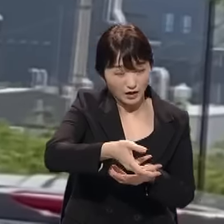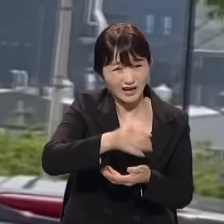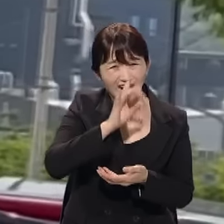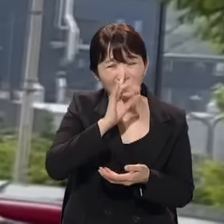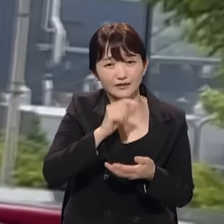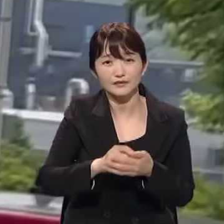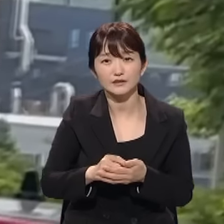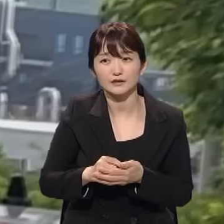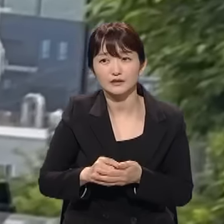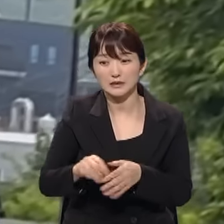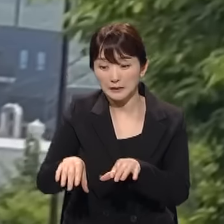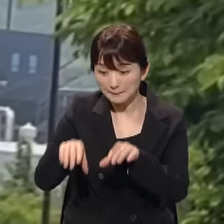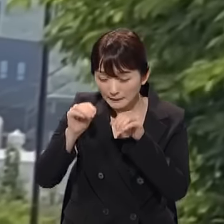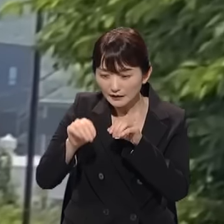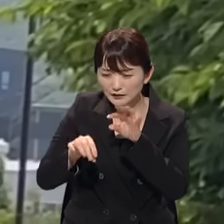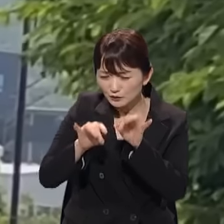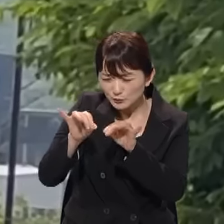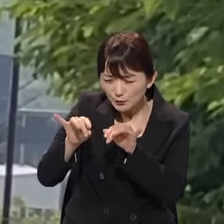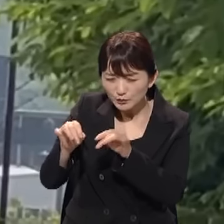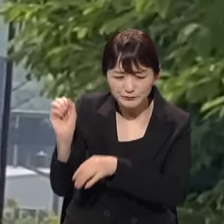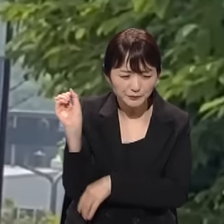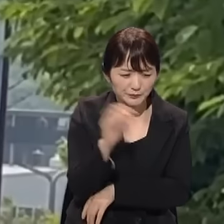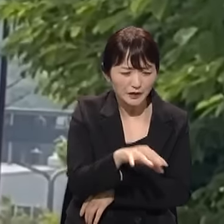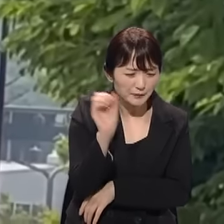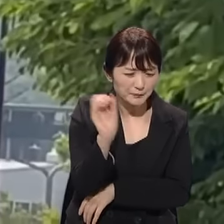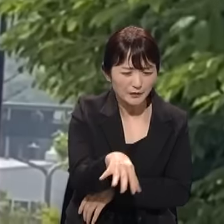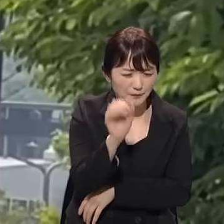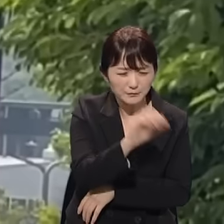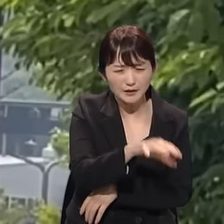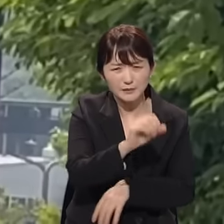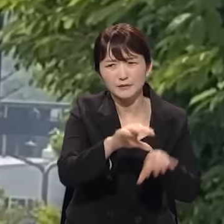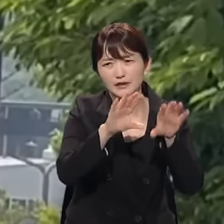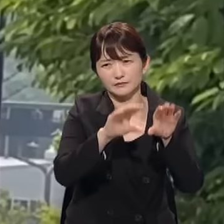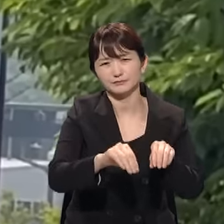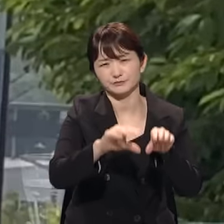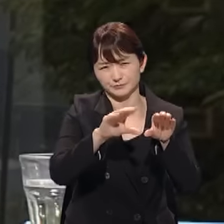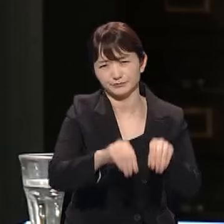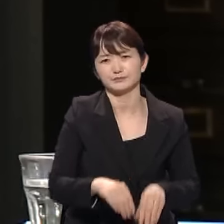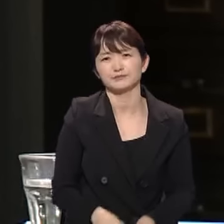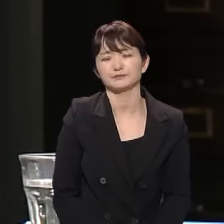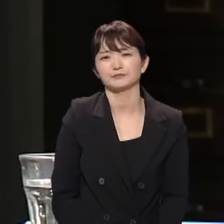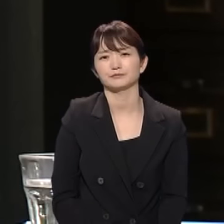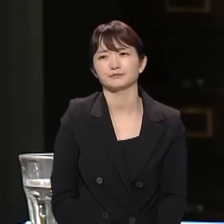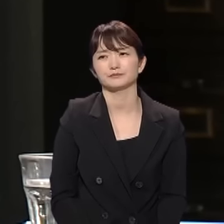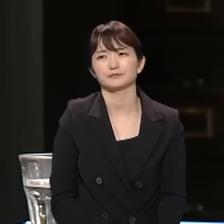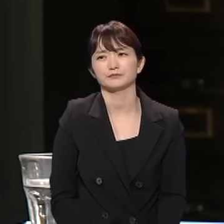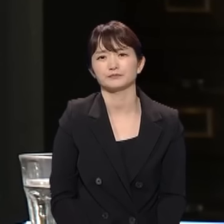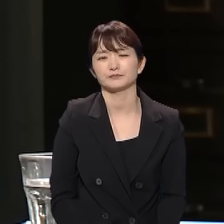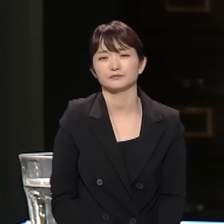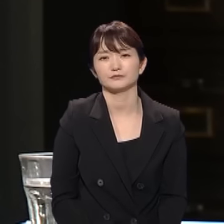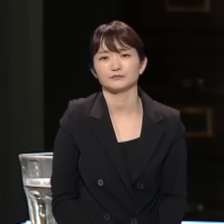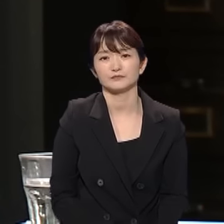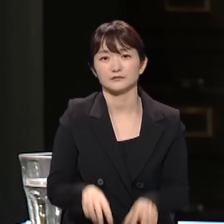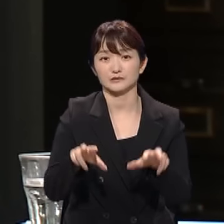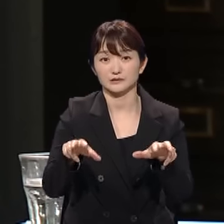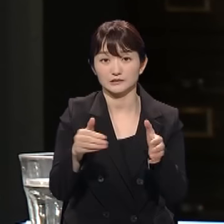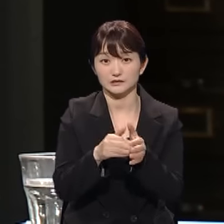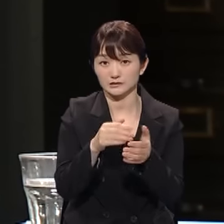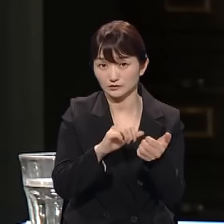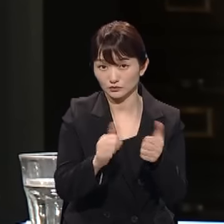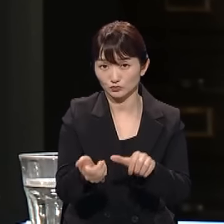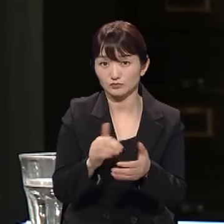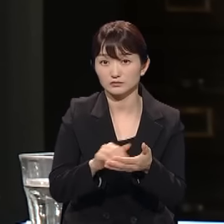마른 모래를 뿌려가지고 겨우겨우 불을 잡았다고 하더라고요. 자, 앞서 말씀드린 것처럼 지금까지 확인된